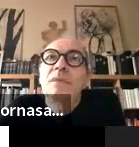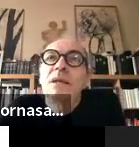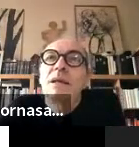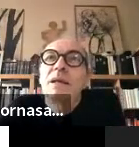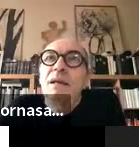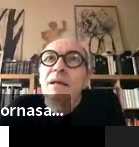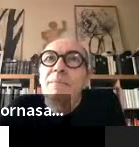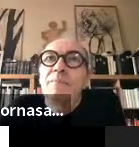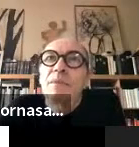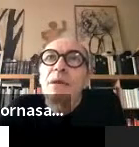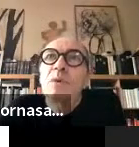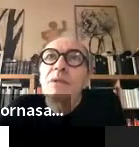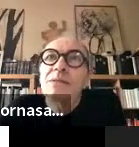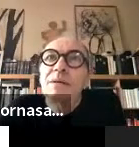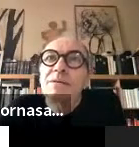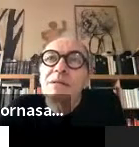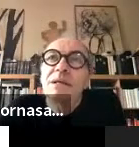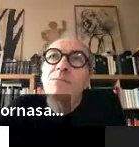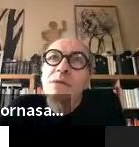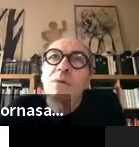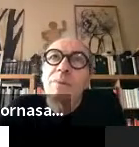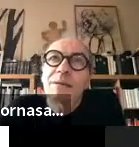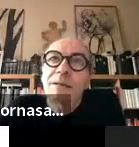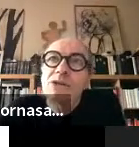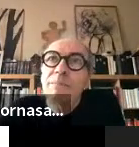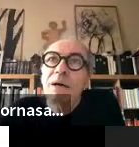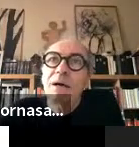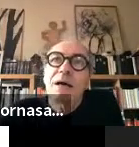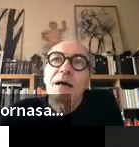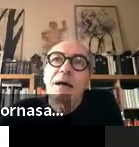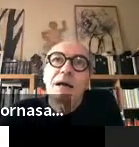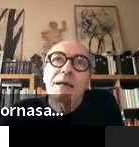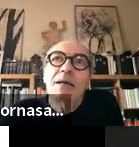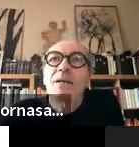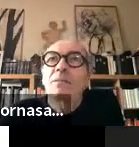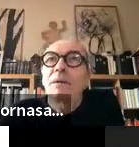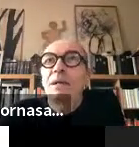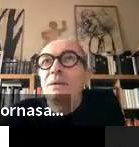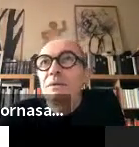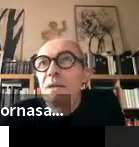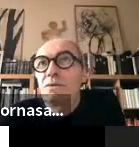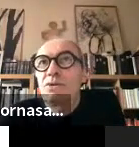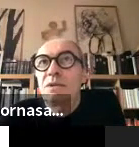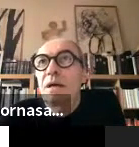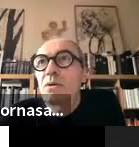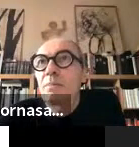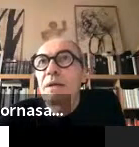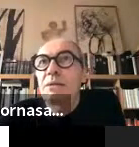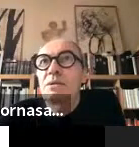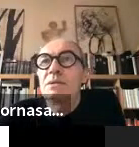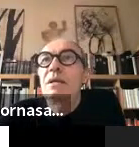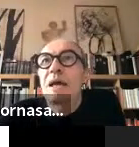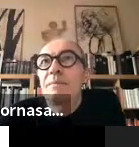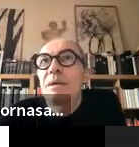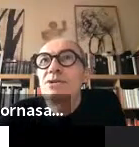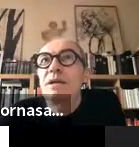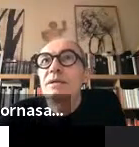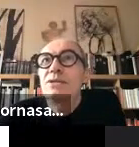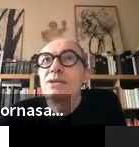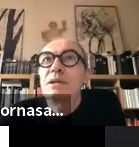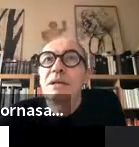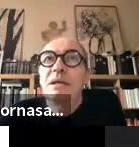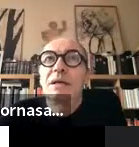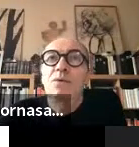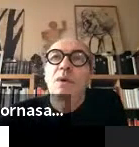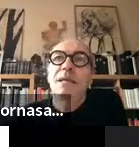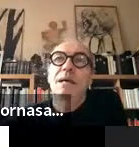porto, e quindi il museo partecipa ai grandi problemi della società, compreso il climate